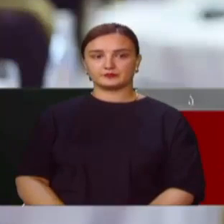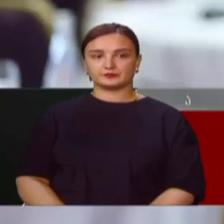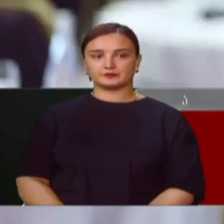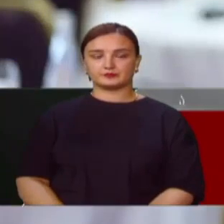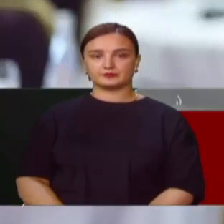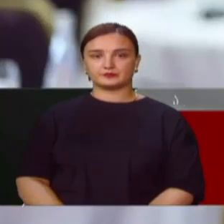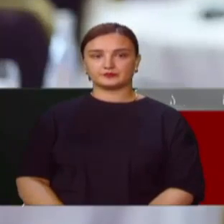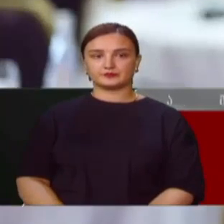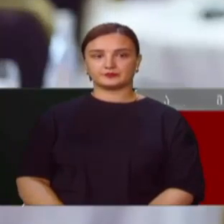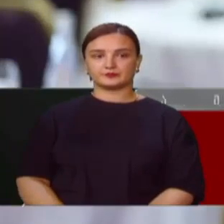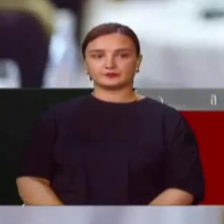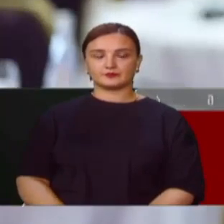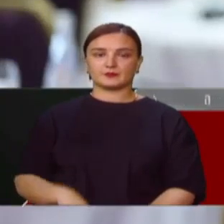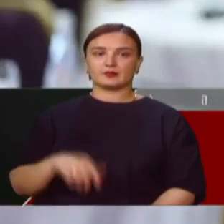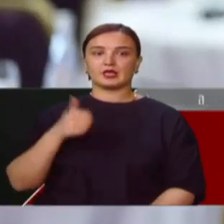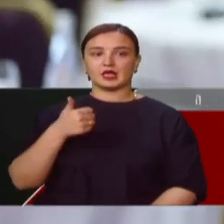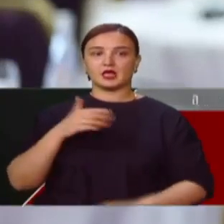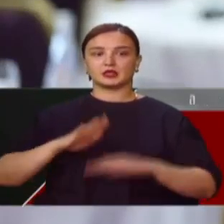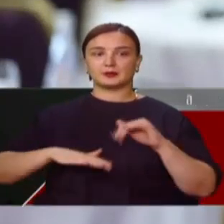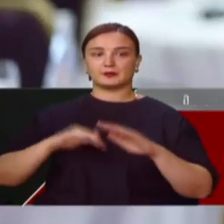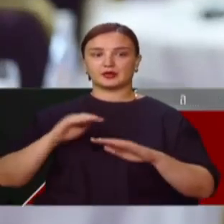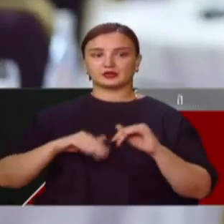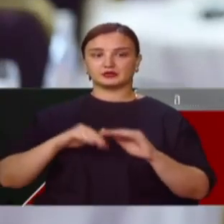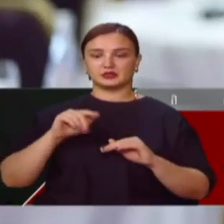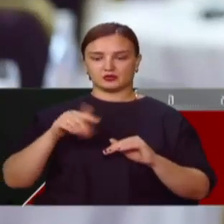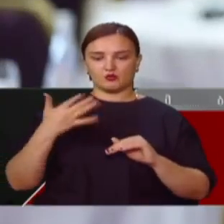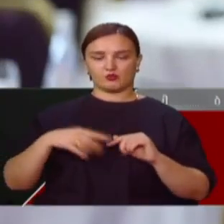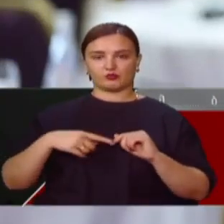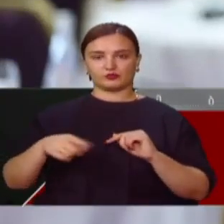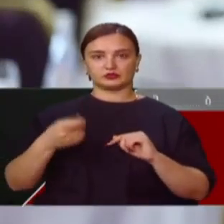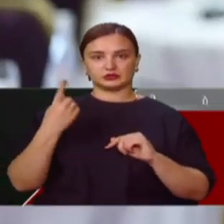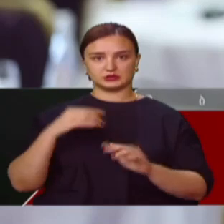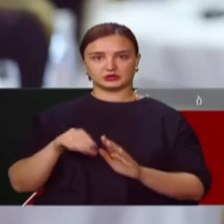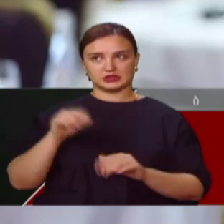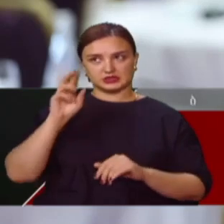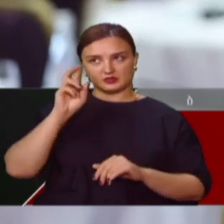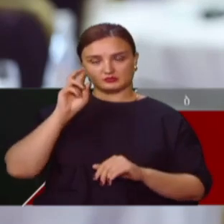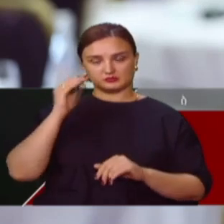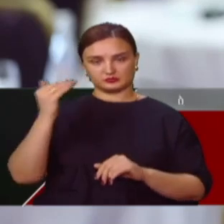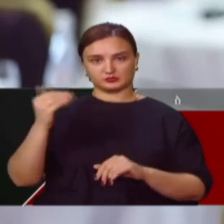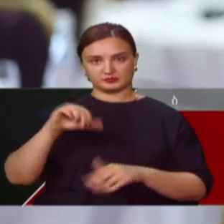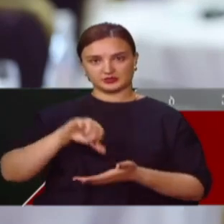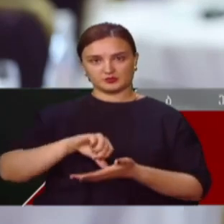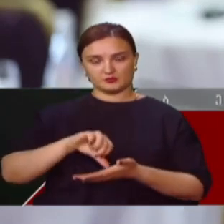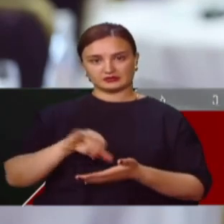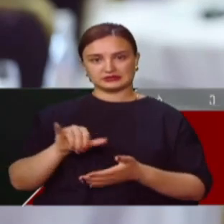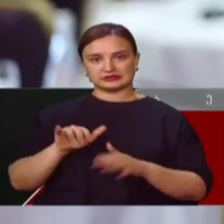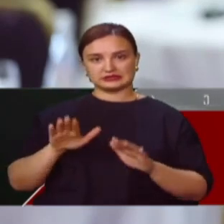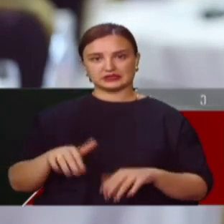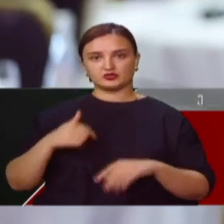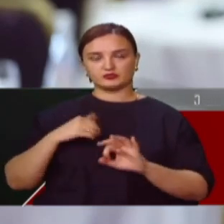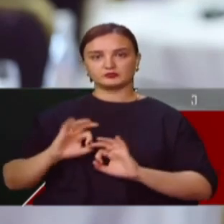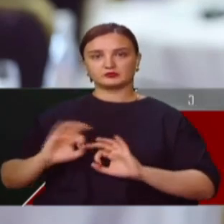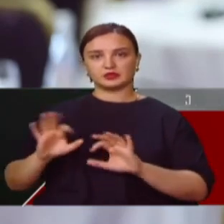ჩამოყალიბებული კარგი პრაქტიკის ფარგლებში ყოველი არჩევნების წინ ჩვენ ხვდებით სასამართლო ხელისუფლების წარმომადგენლებს, სადაც მათ